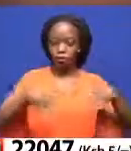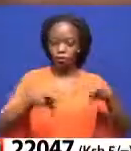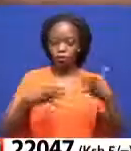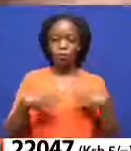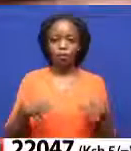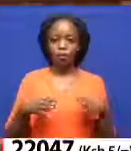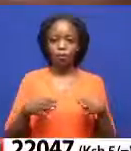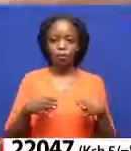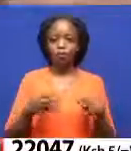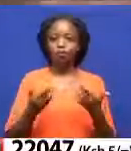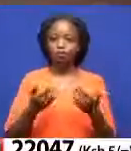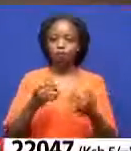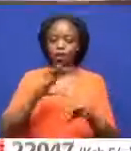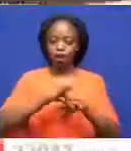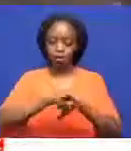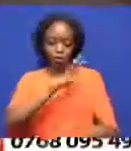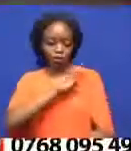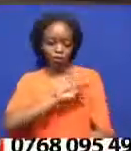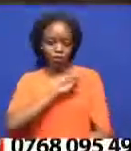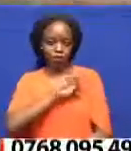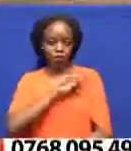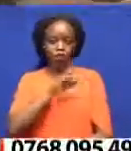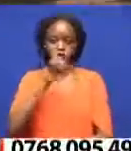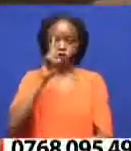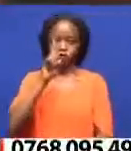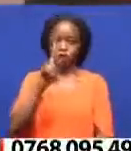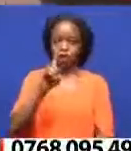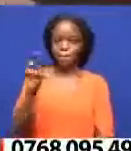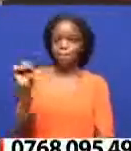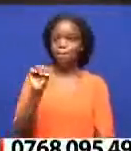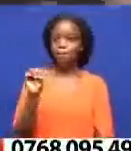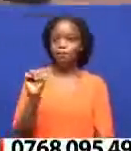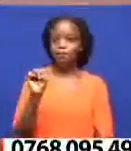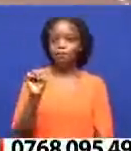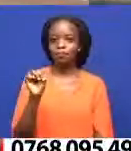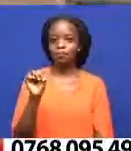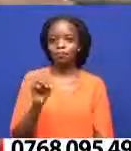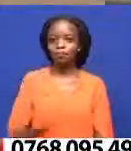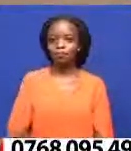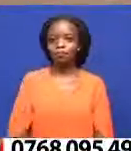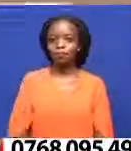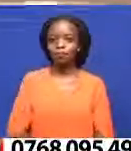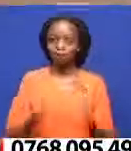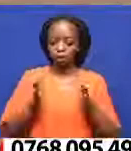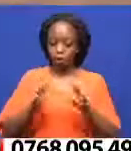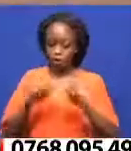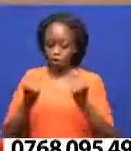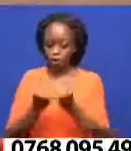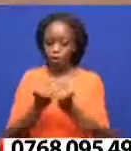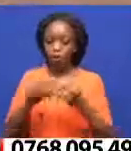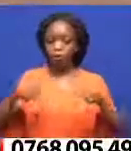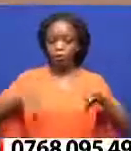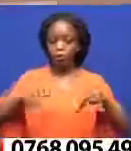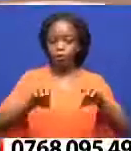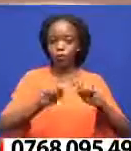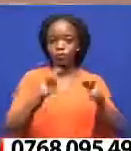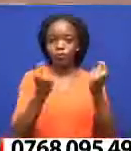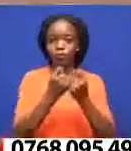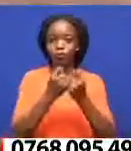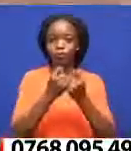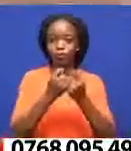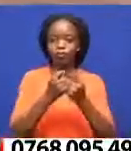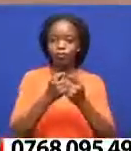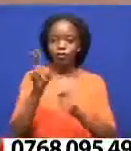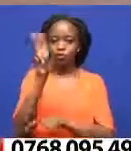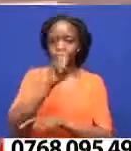Lifrekta ambalo lilinufaika na hundi ya 100,000. Lifrekta, sisi ni watu wa pikipiki. Tunabebaga na